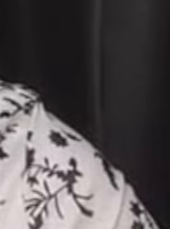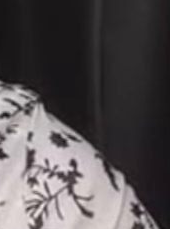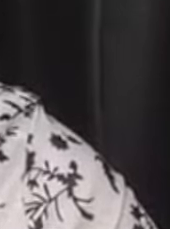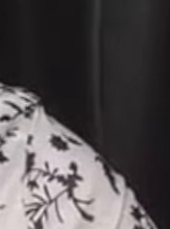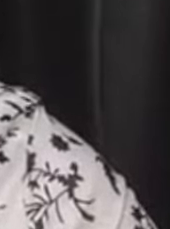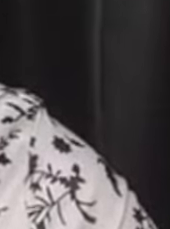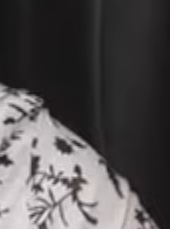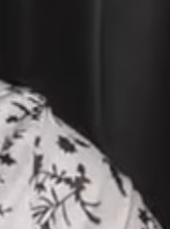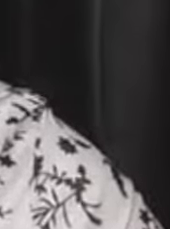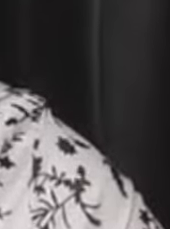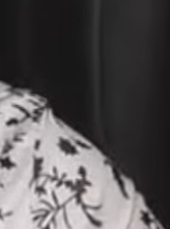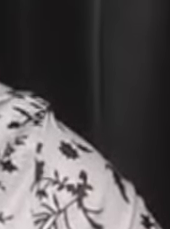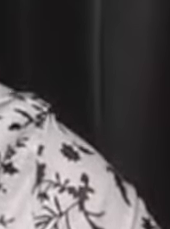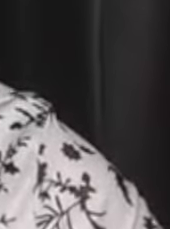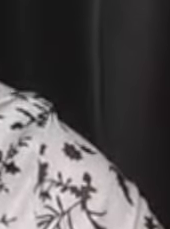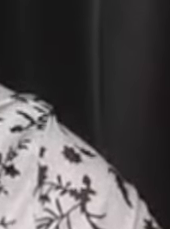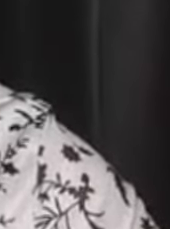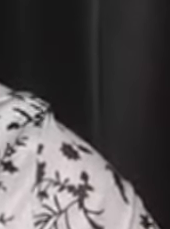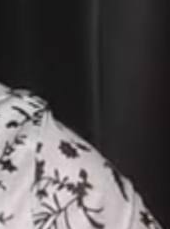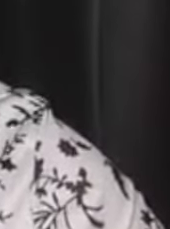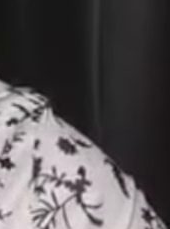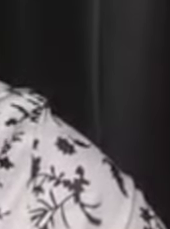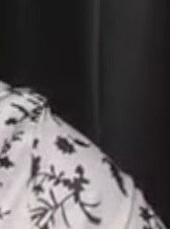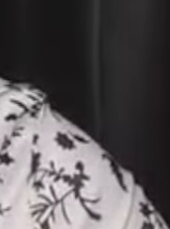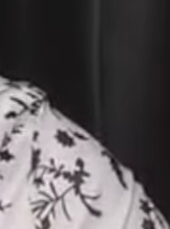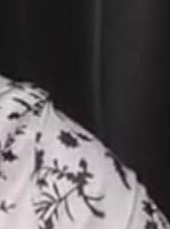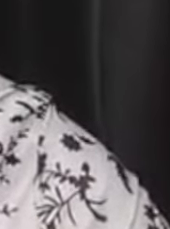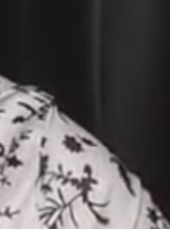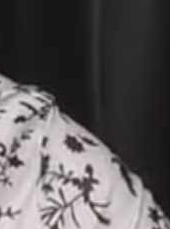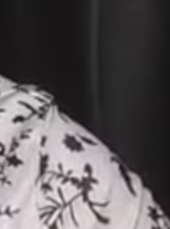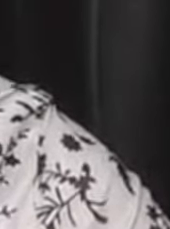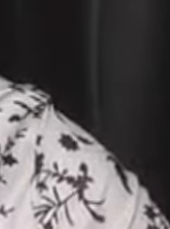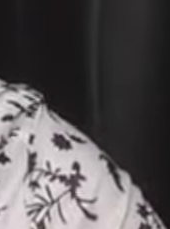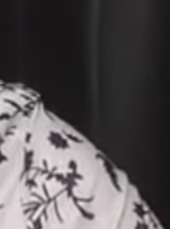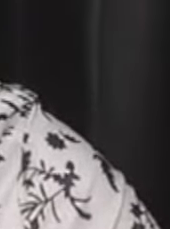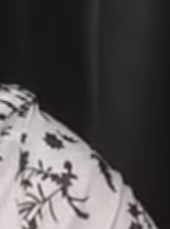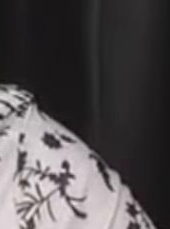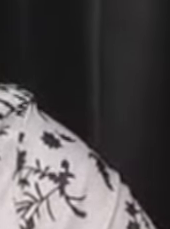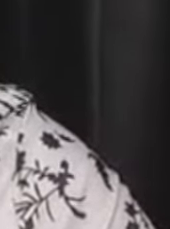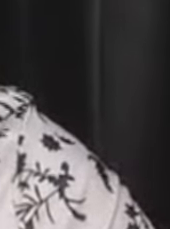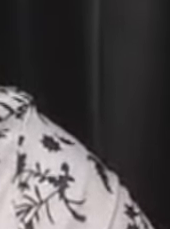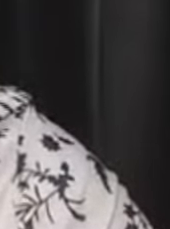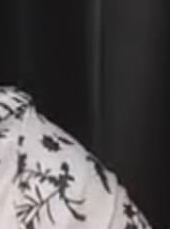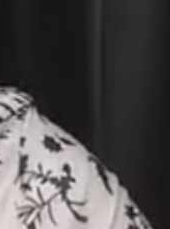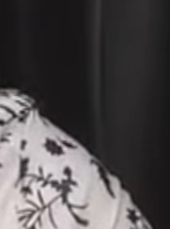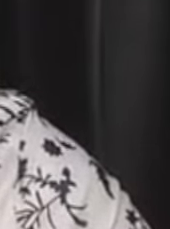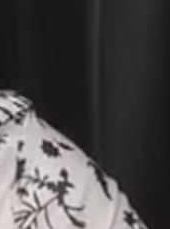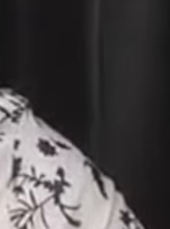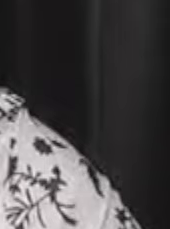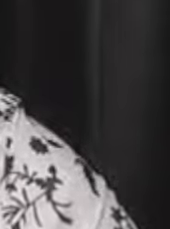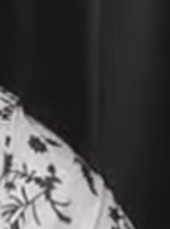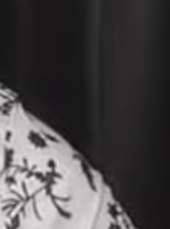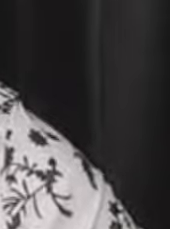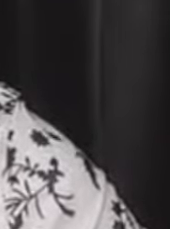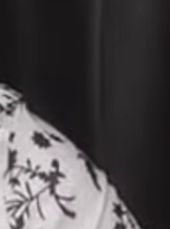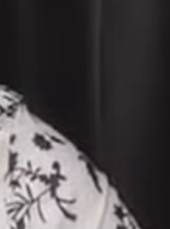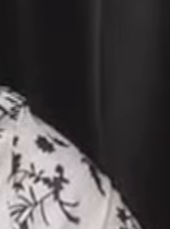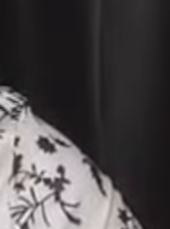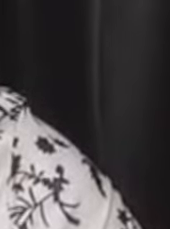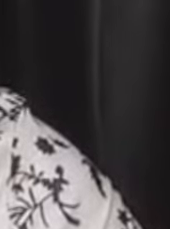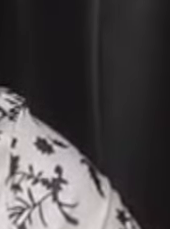ำปี2568ที่โลกออนไลน์มีการพูดถึงกันมากที่สุดเรียกได้ว่ากลายเป็นช็อตเด็ดนะคะ